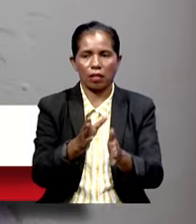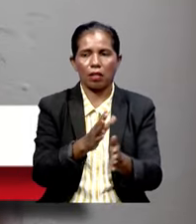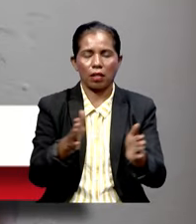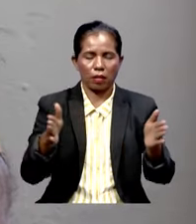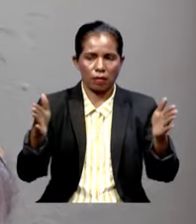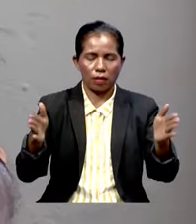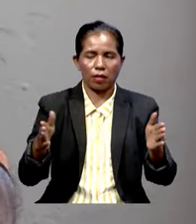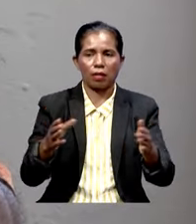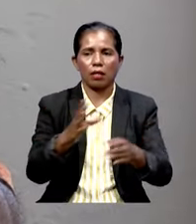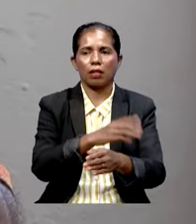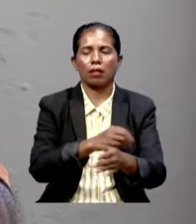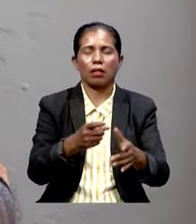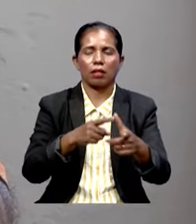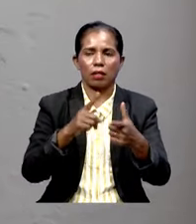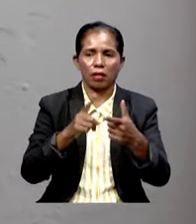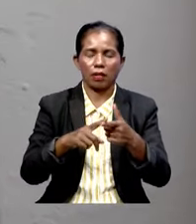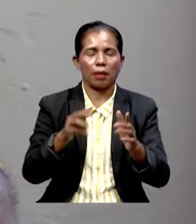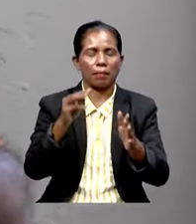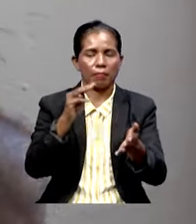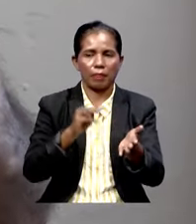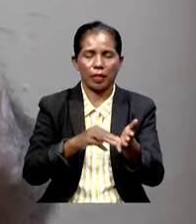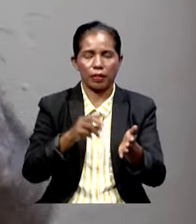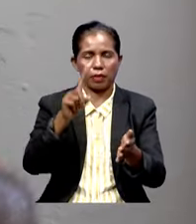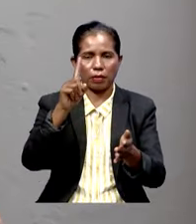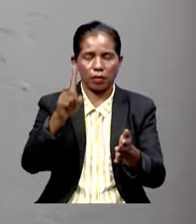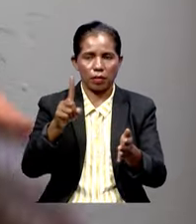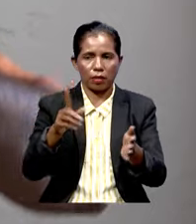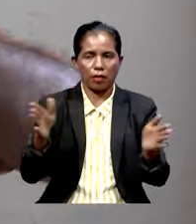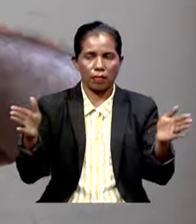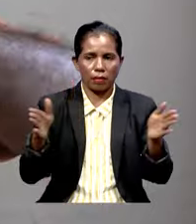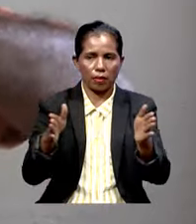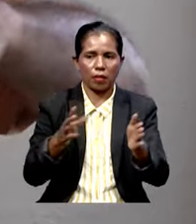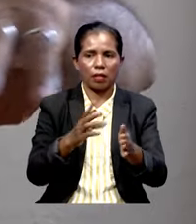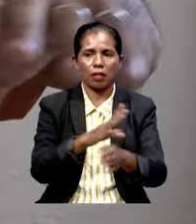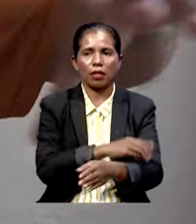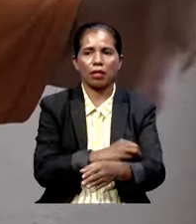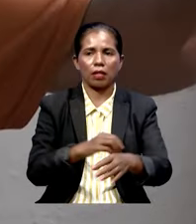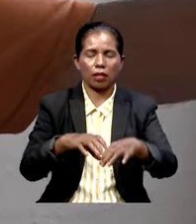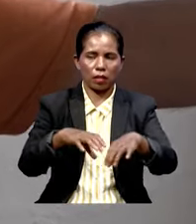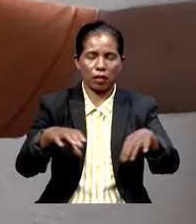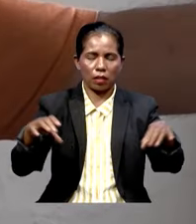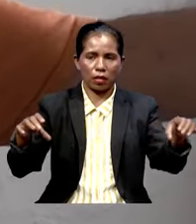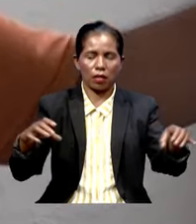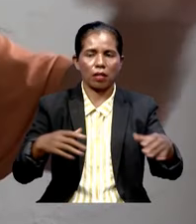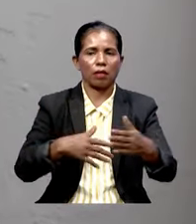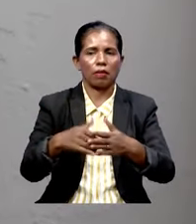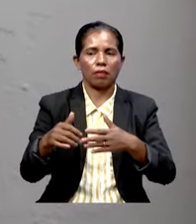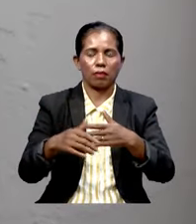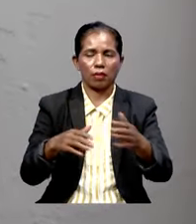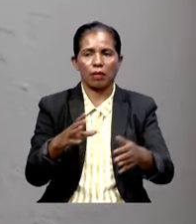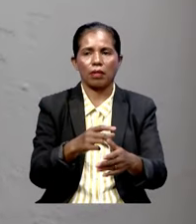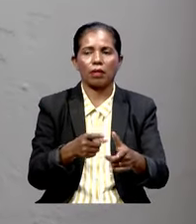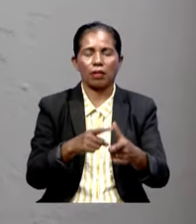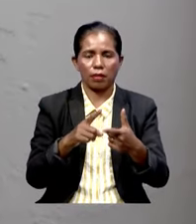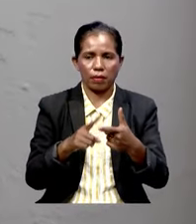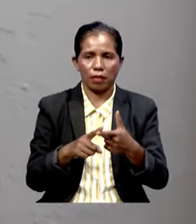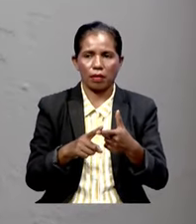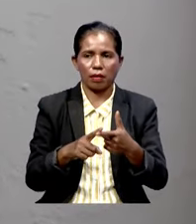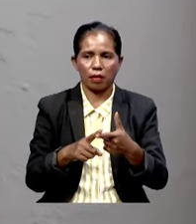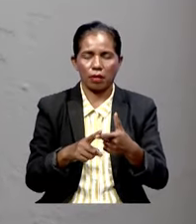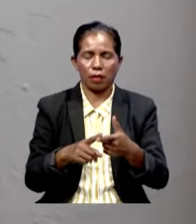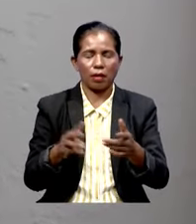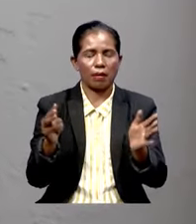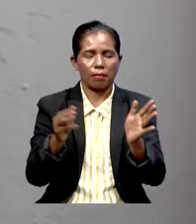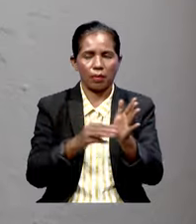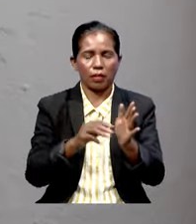tu mahar minimo metru ida. Ni mahar mas tem ki metru ida. Pes ni narok ne konformi kadalak ne. Idealmente metru